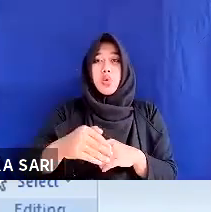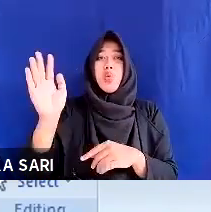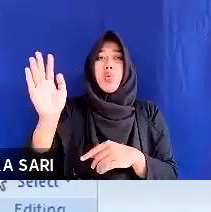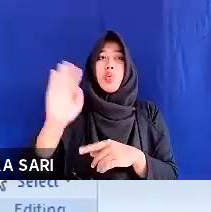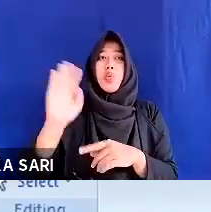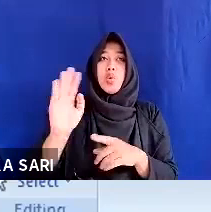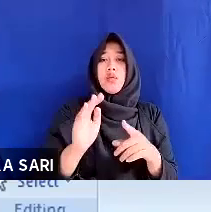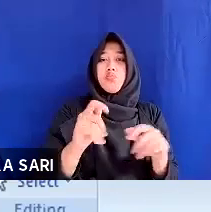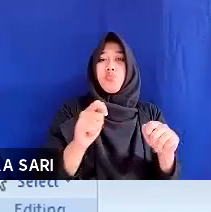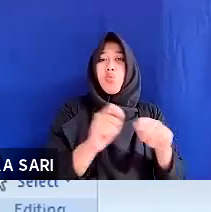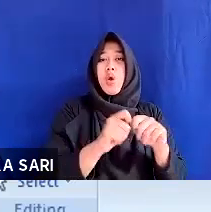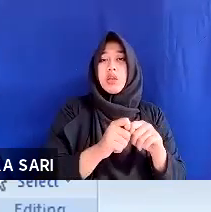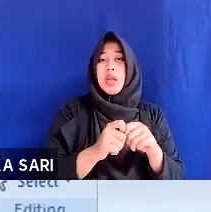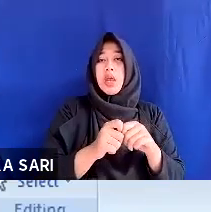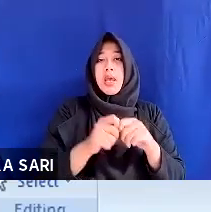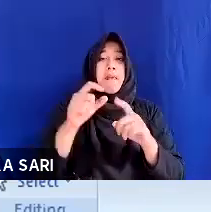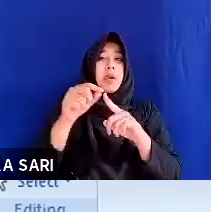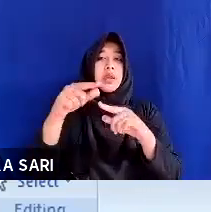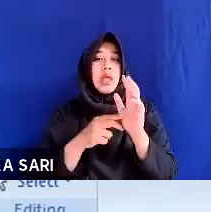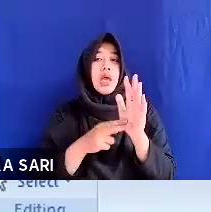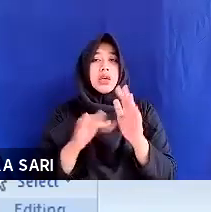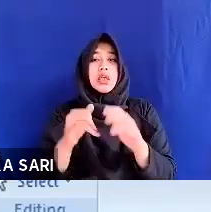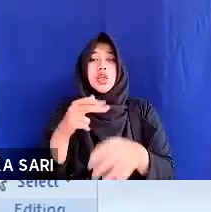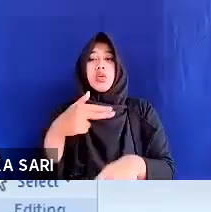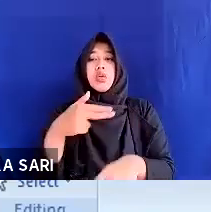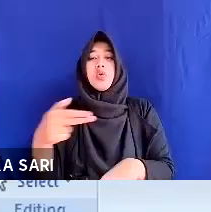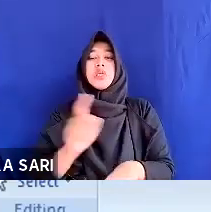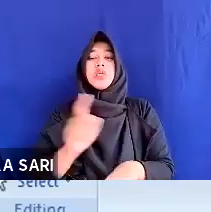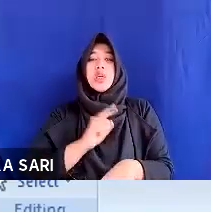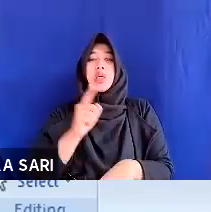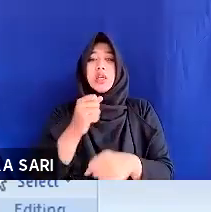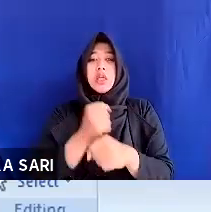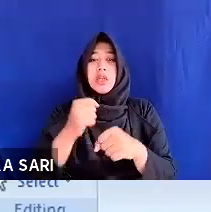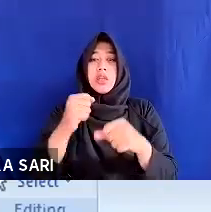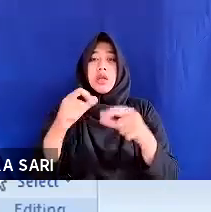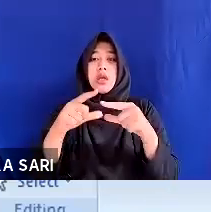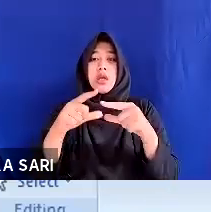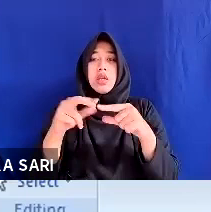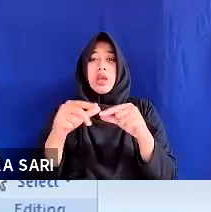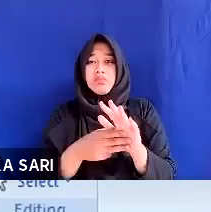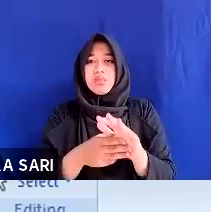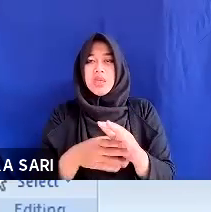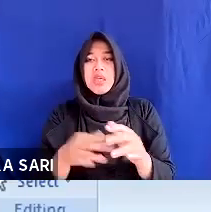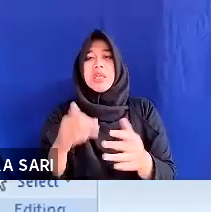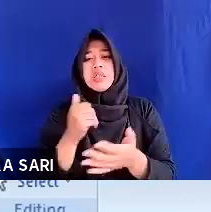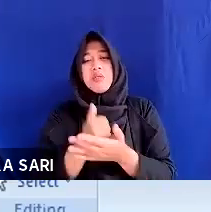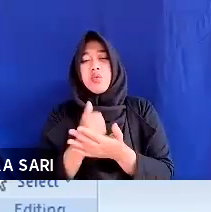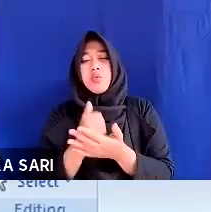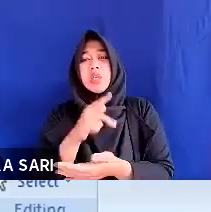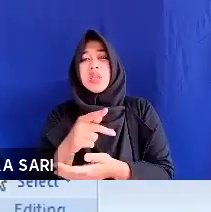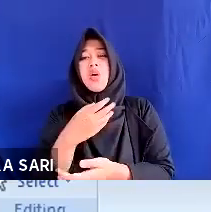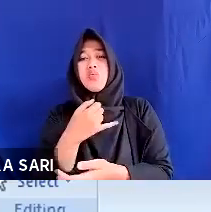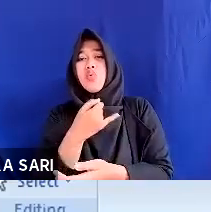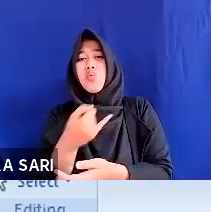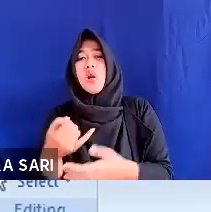Garam, nah ini yang menyesakkan. Kita itu kurang apa sih sebenarnya? Laut kita sedemikian luas, pantai